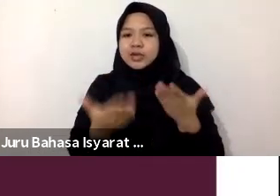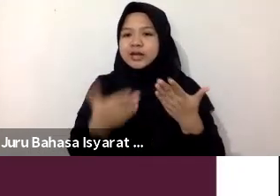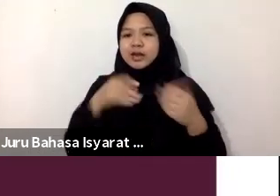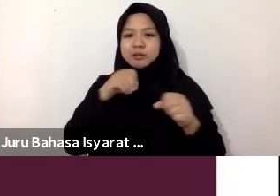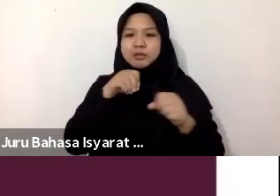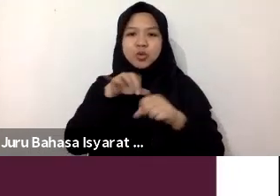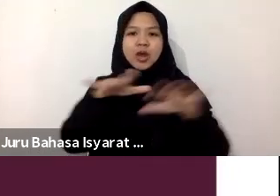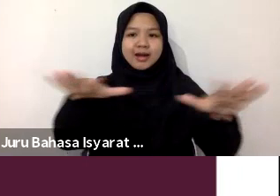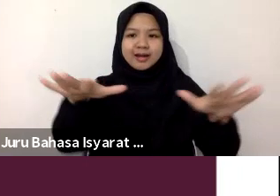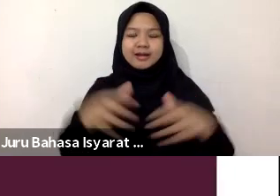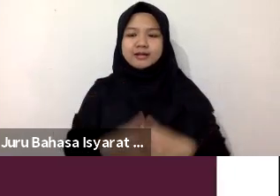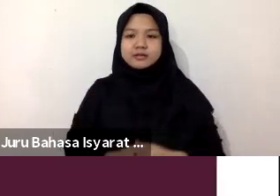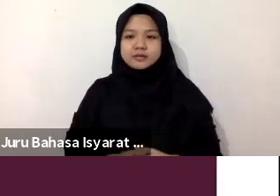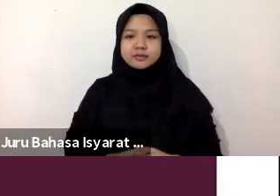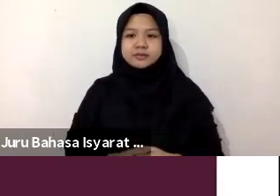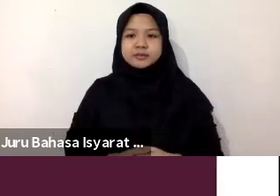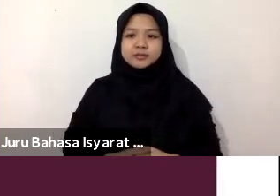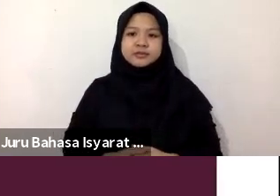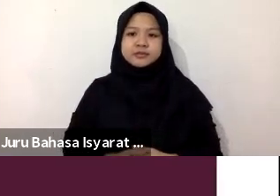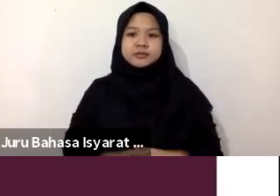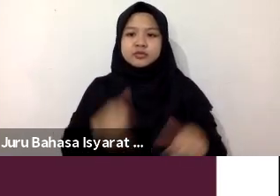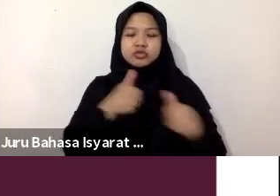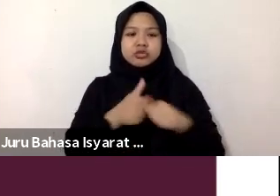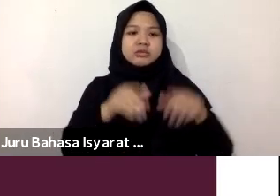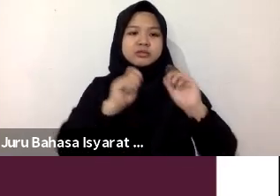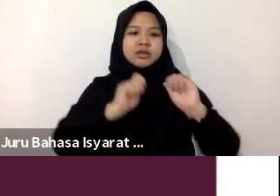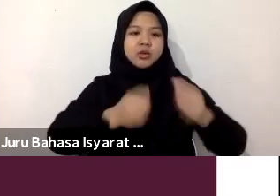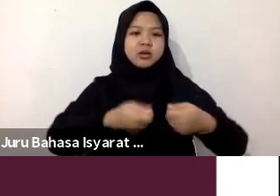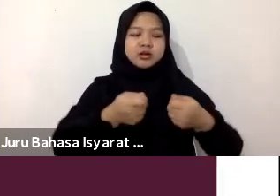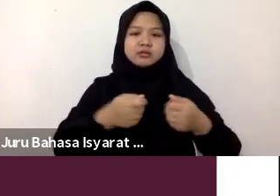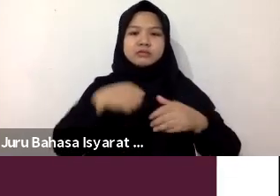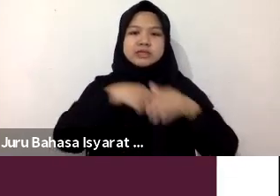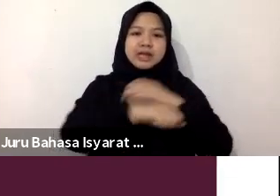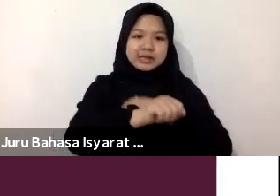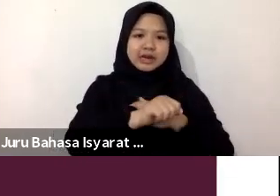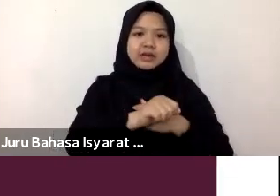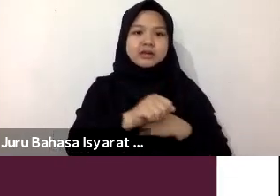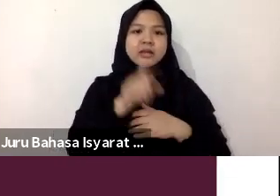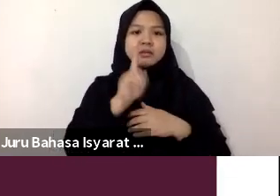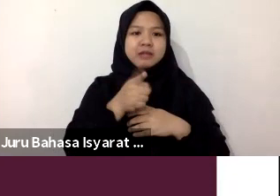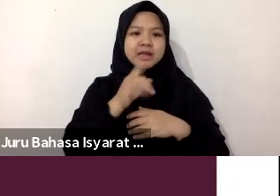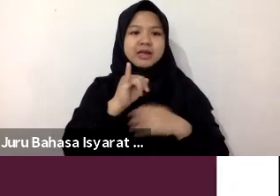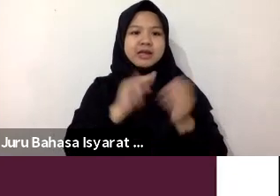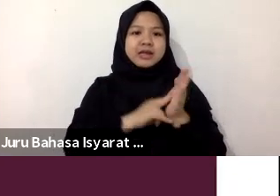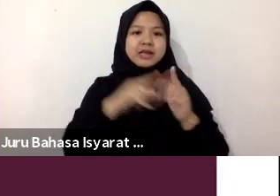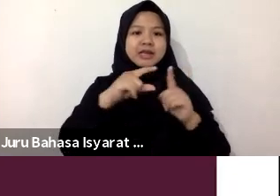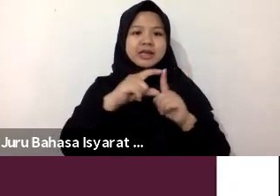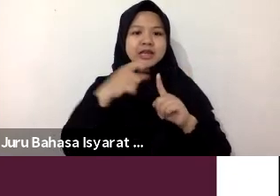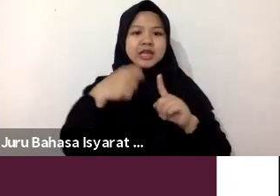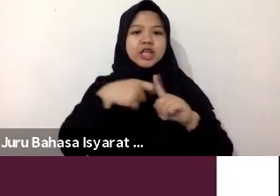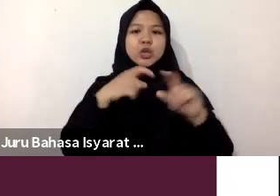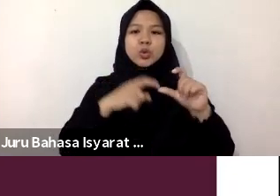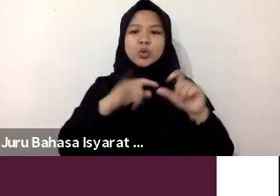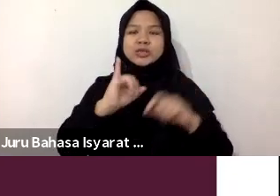penularan. Kemudian menawarkan persalinan dengan induksi, malah biar cepat gitu. Jadi biar masuk